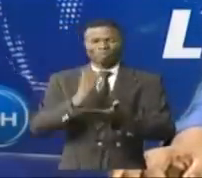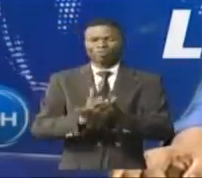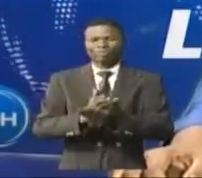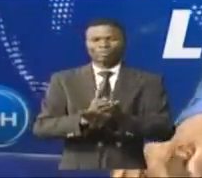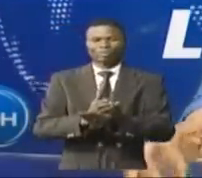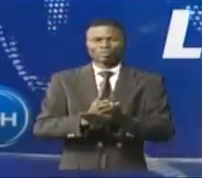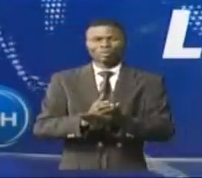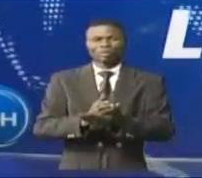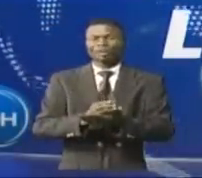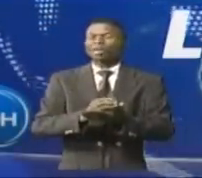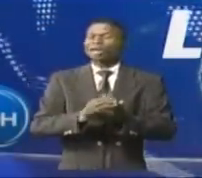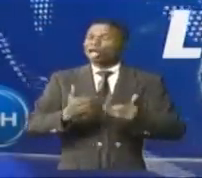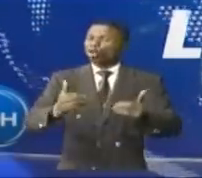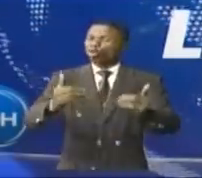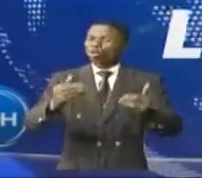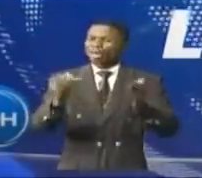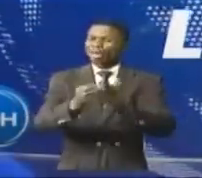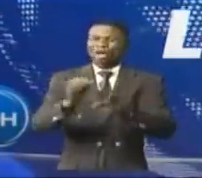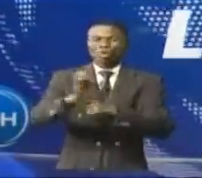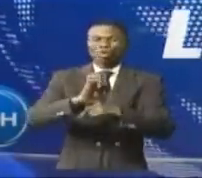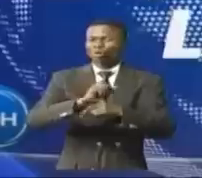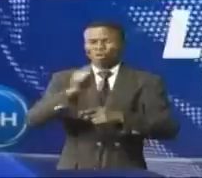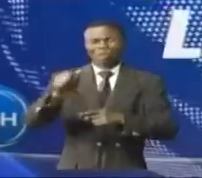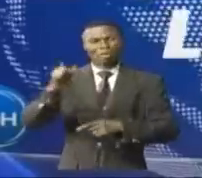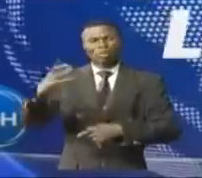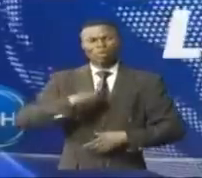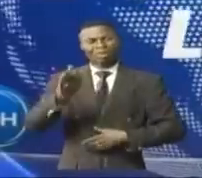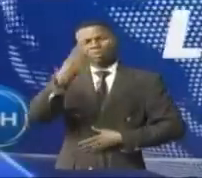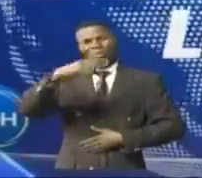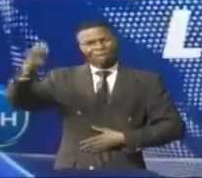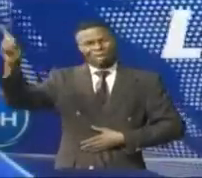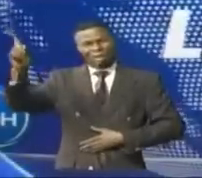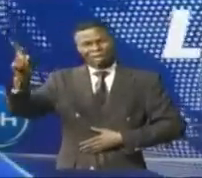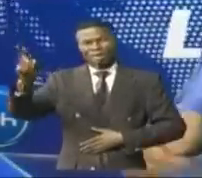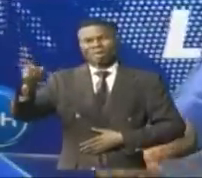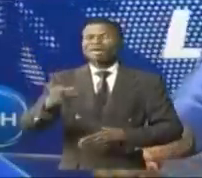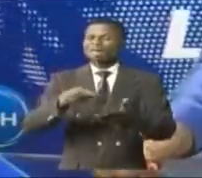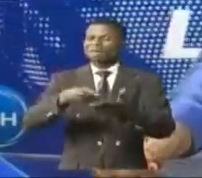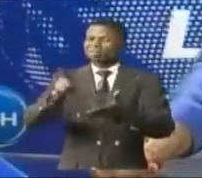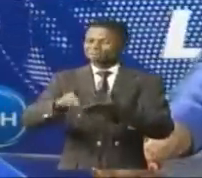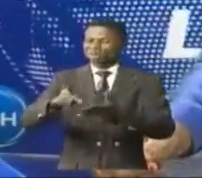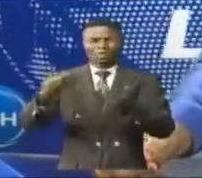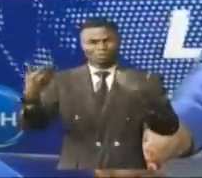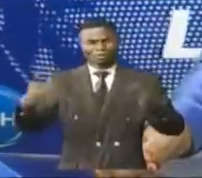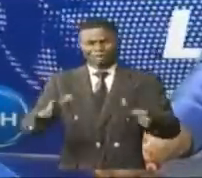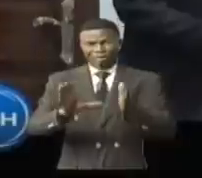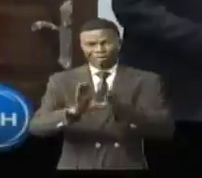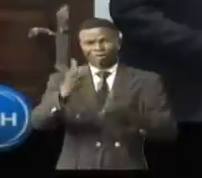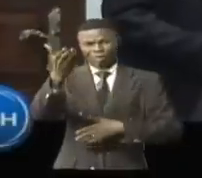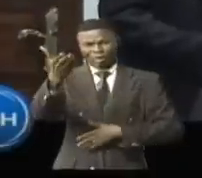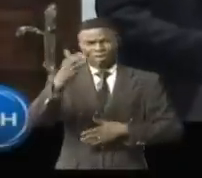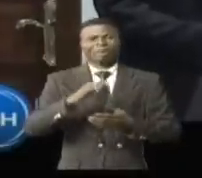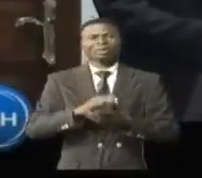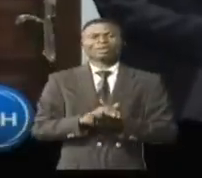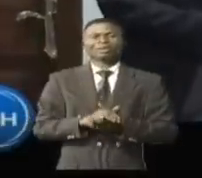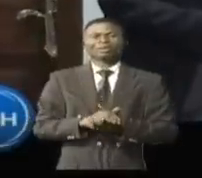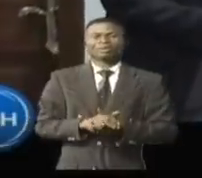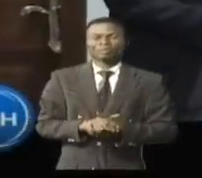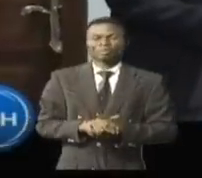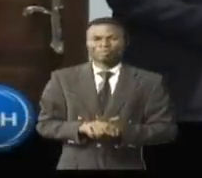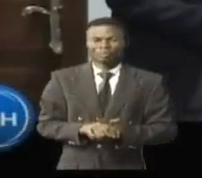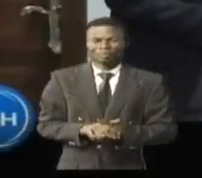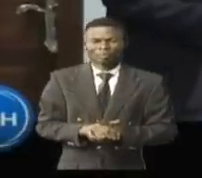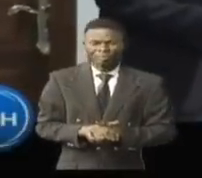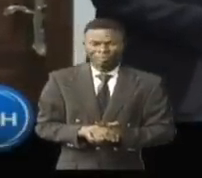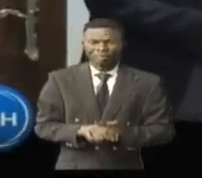Léopards Football Senior. Un accord a été trouvé à l'amiable. Willy Kandé, Bonheur Mafouana. Résiliation du contrat à